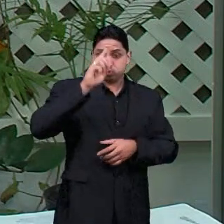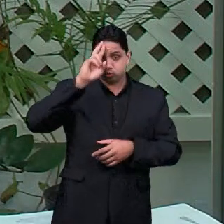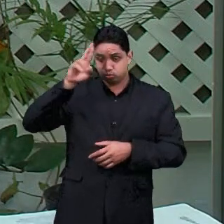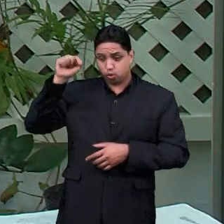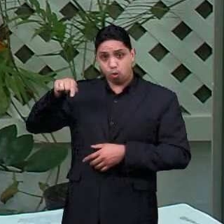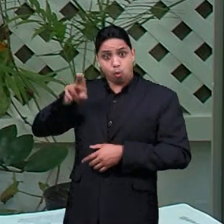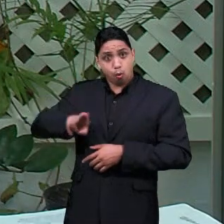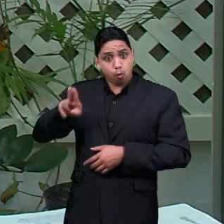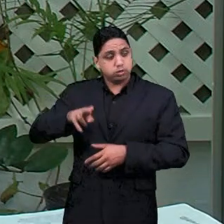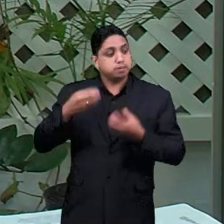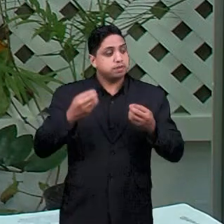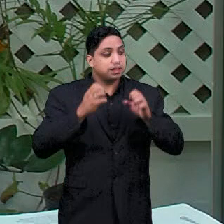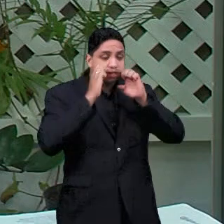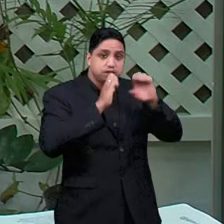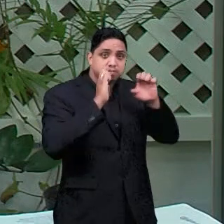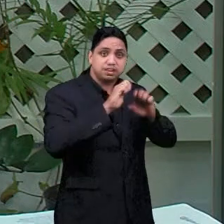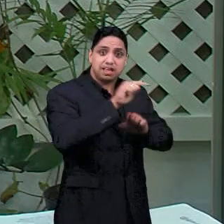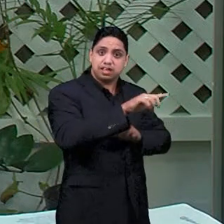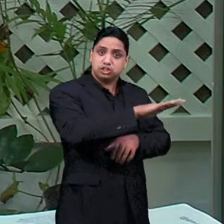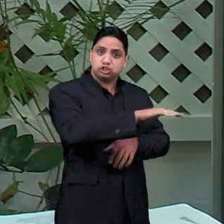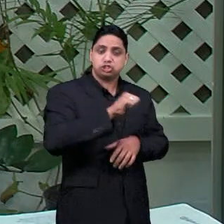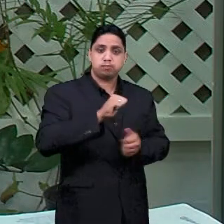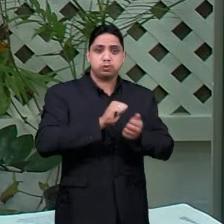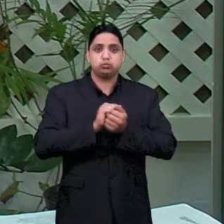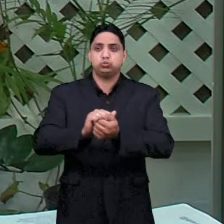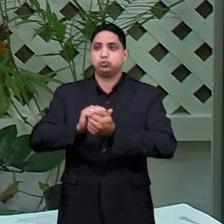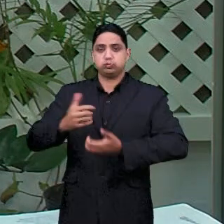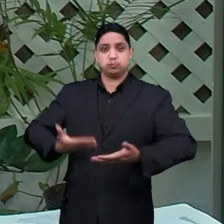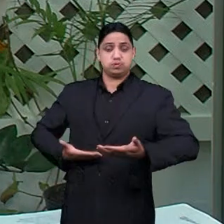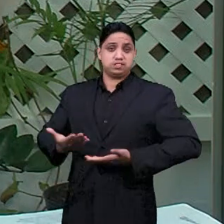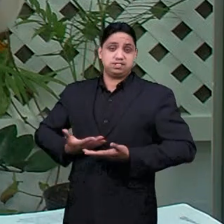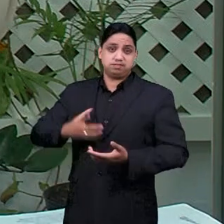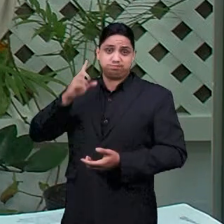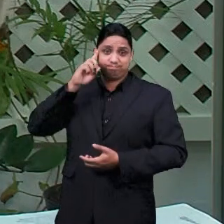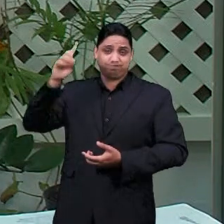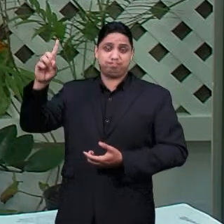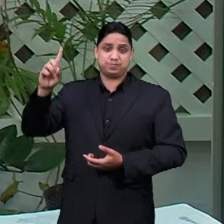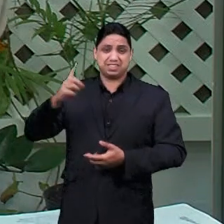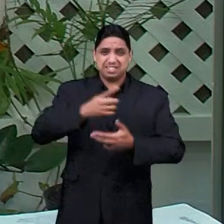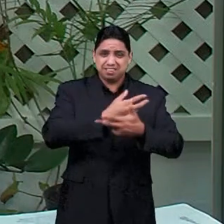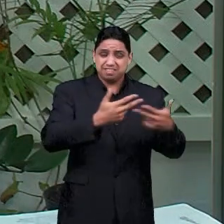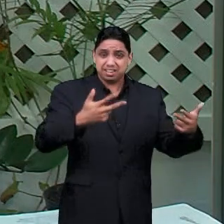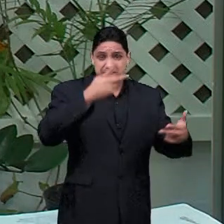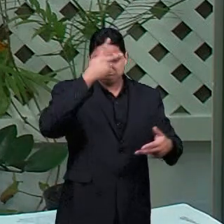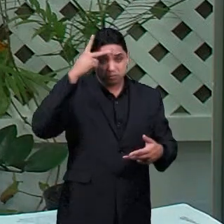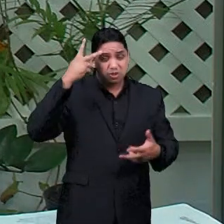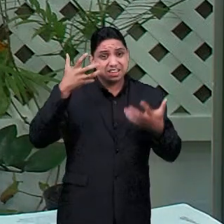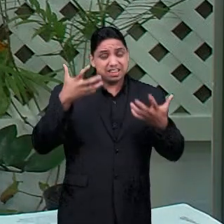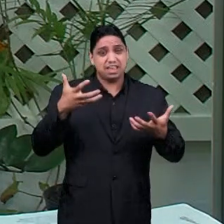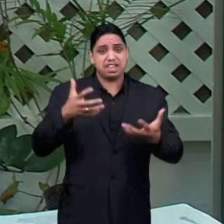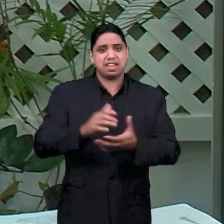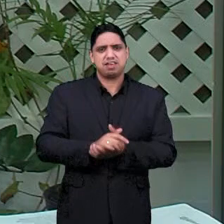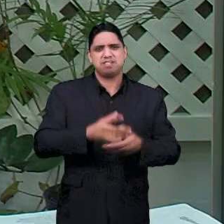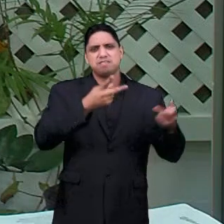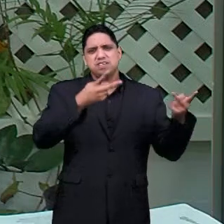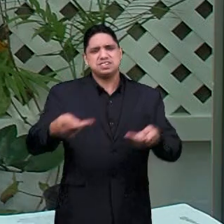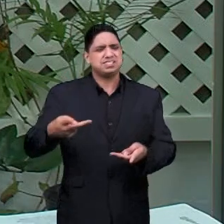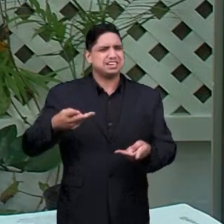Et beaucoup aujourd'hui veulent entendre une parole différente. Beaucoup. Nous sommes en train de voir des visiteurs à tout